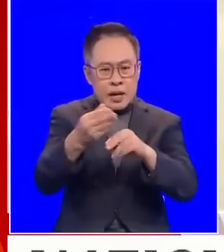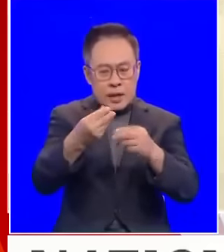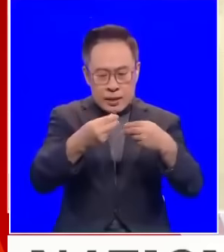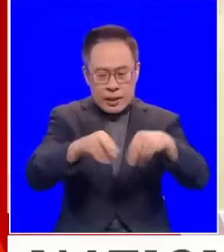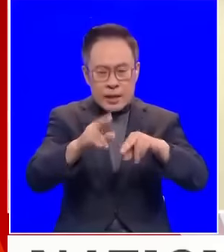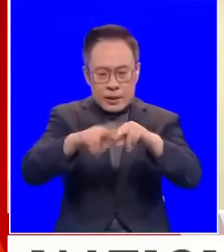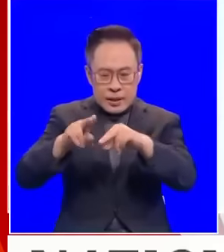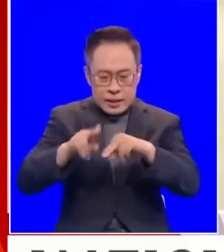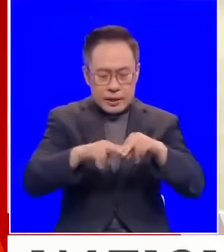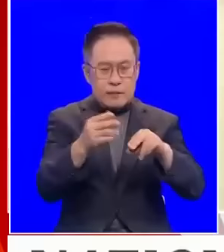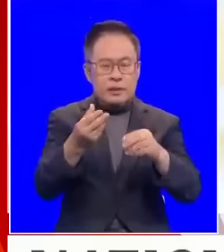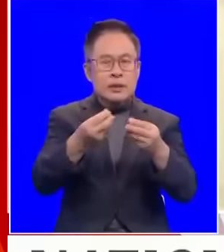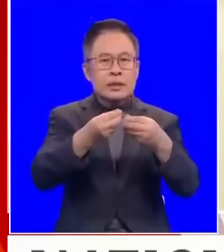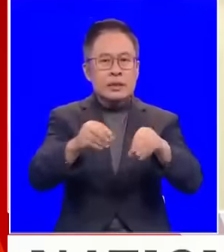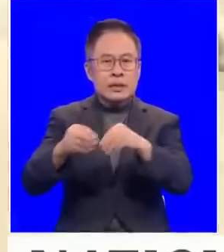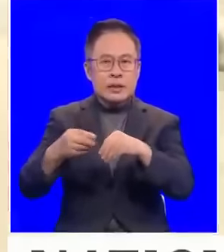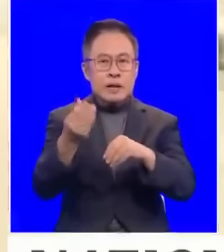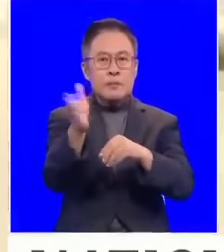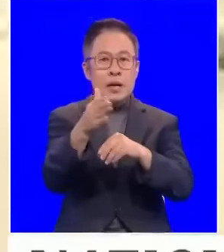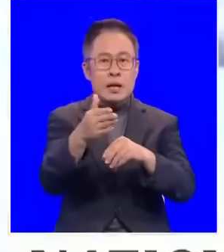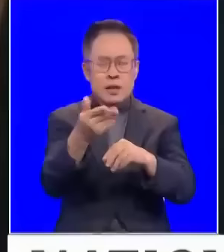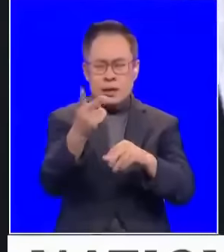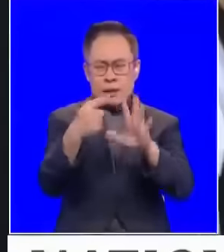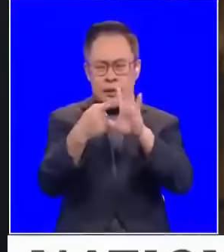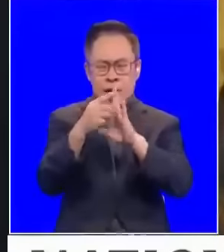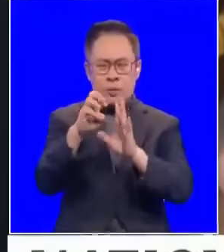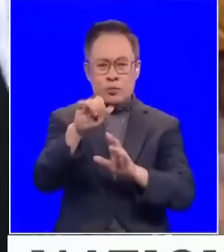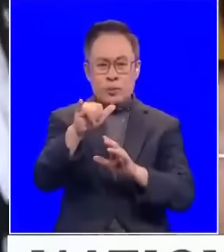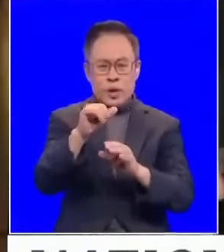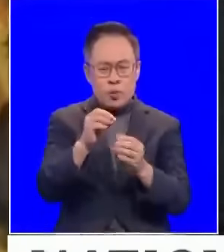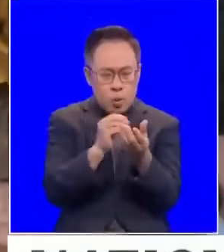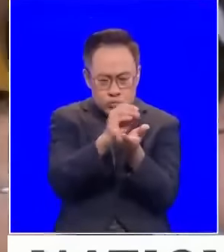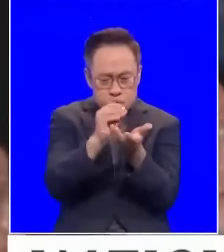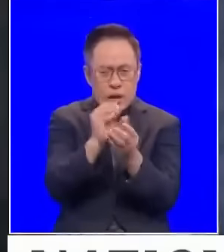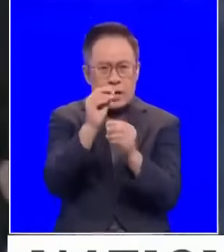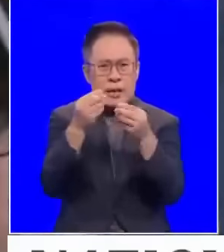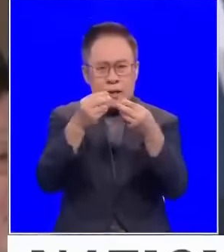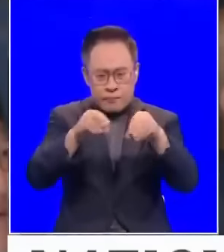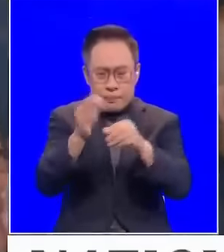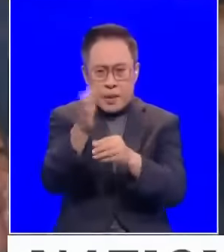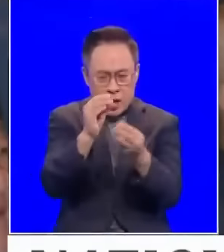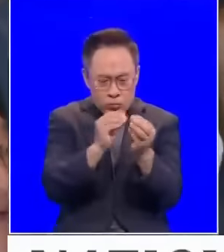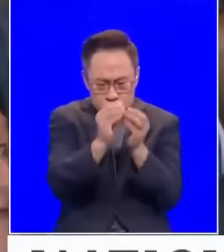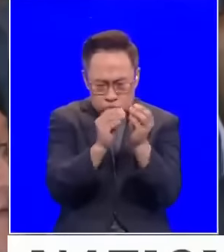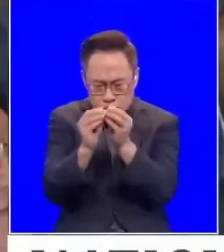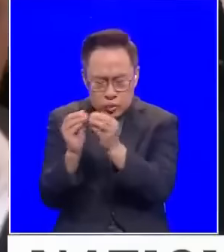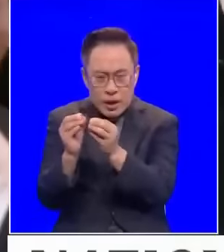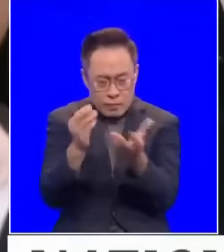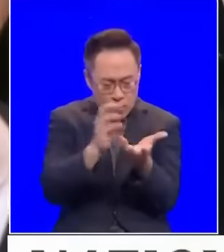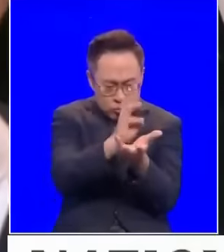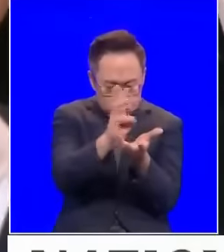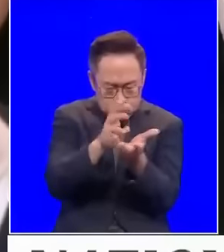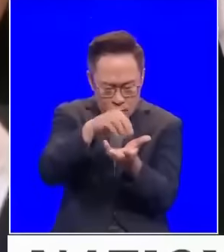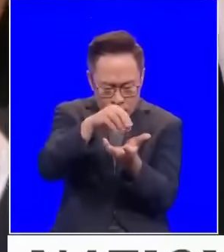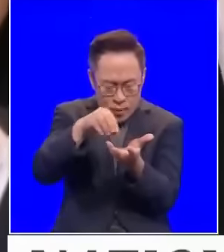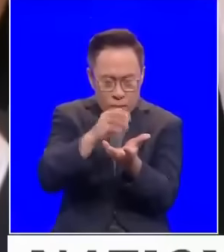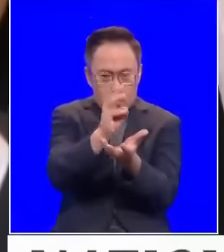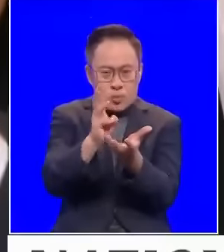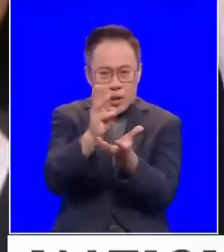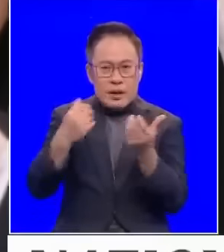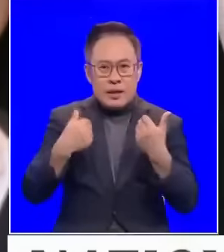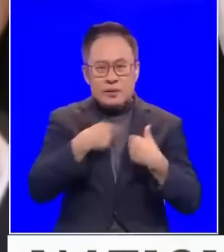แบบหากินยากๆทั้งนั้นเลยเนี่ยนะคะทีนี้ในวงการดินเนอร์เมื่อคืนเห็นว่าก็มีบทสนทนาคุยกันหลายเรื่อง